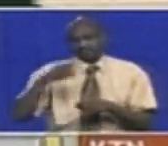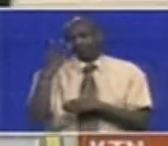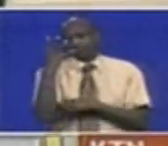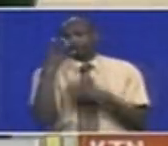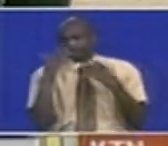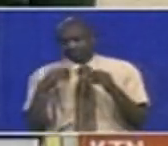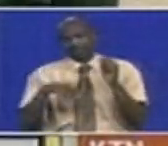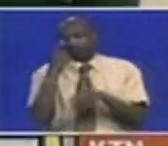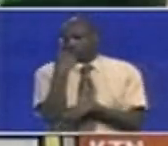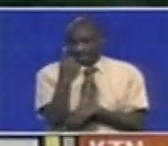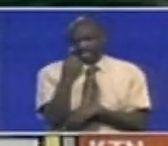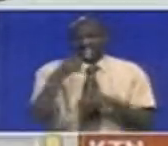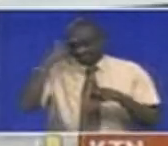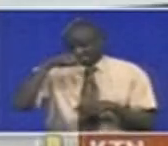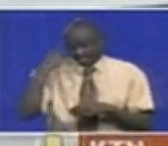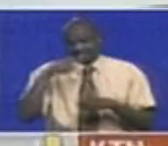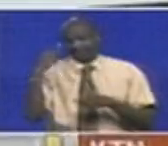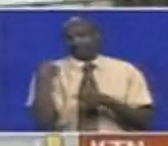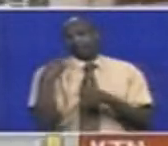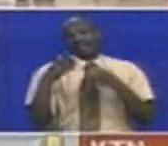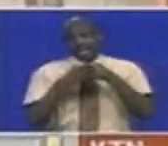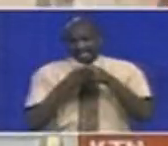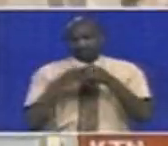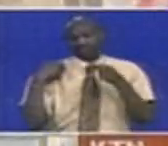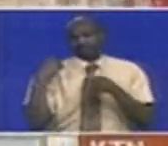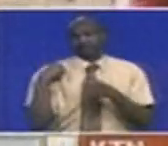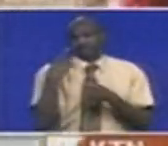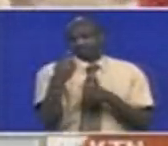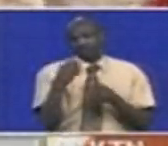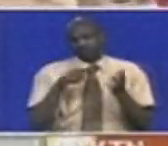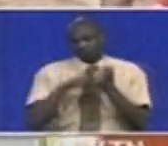Thika United kwa upande mwingine ni ya 9 na alama 4. Lin Washira, KTN Michezo.